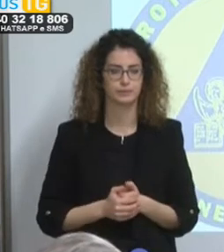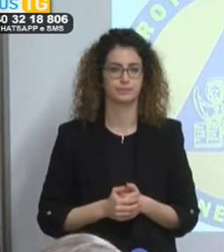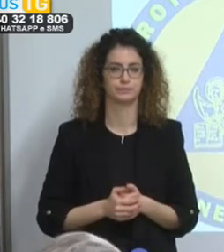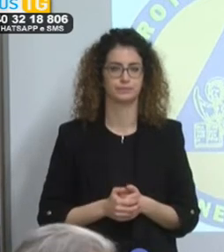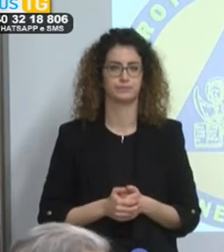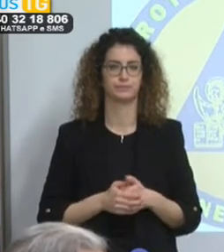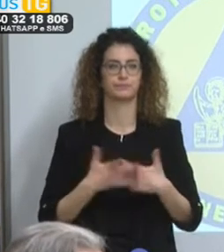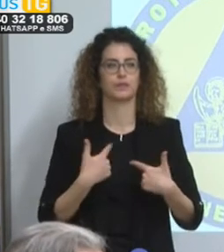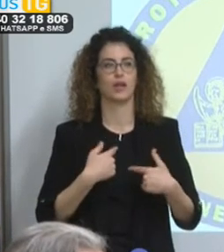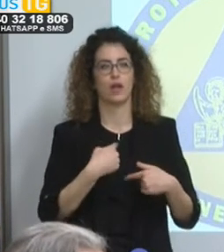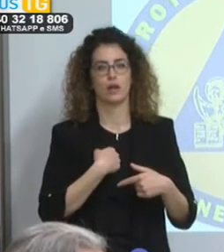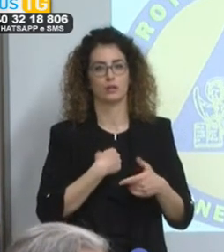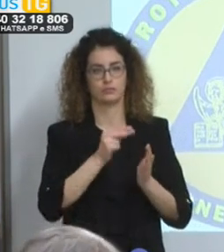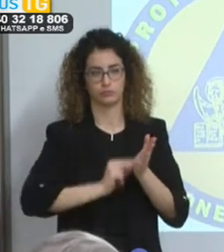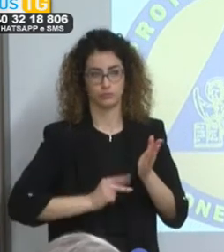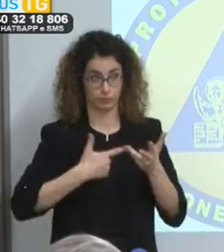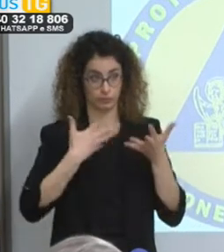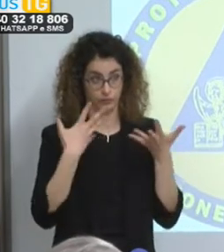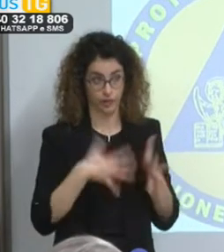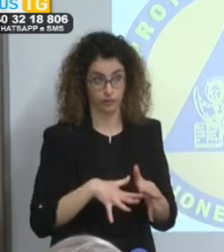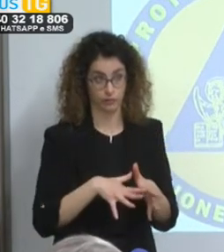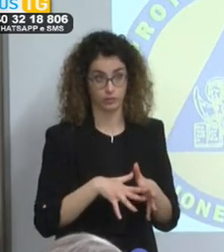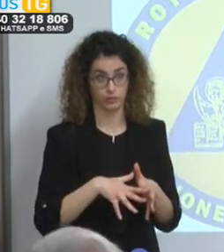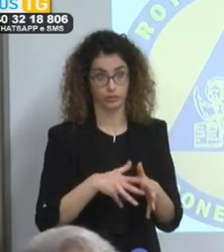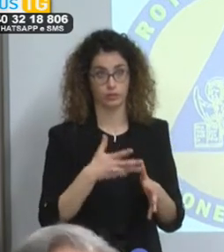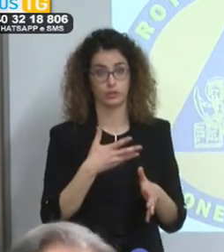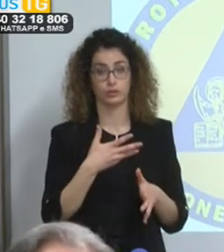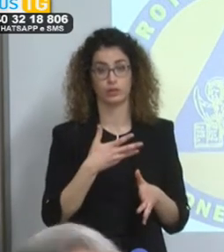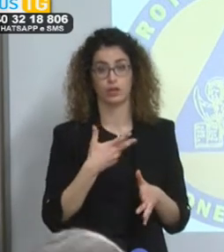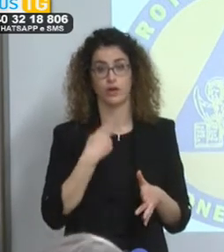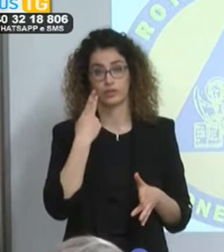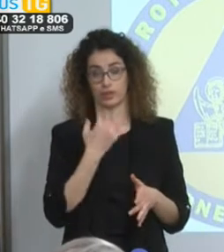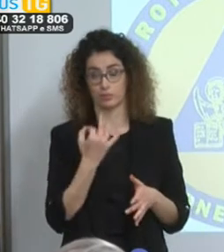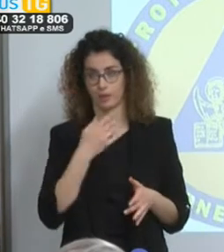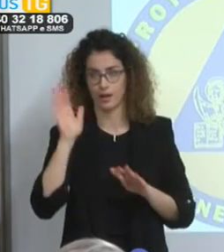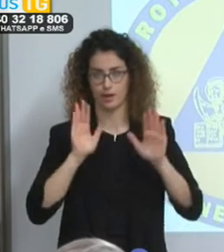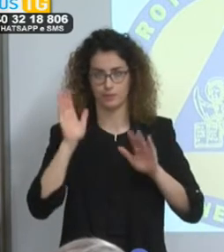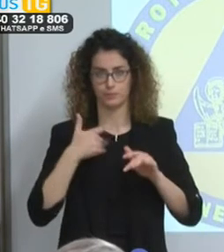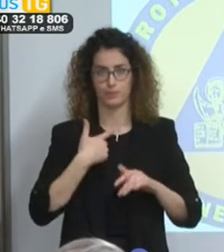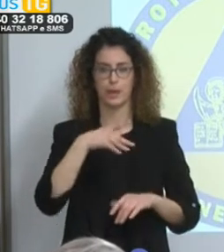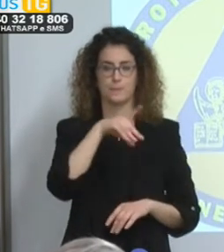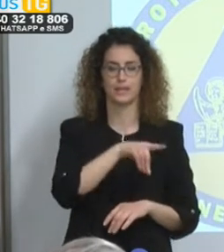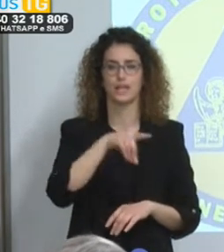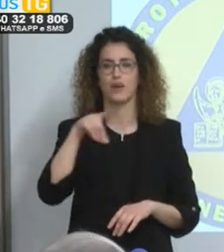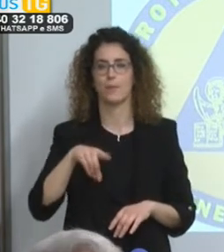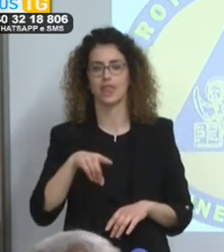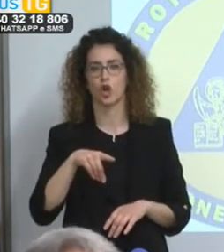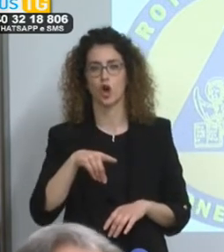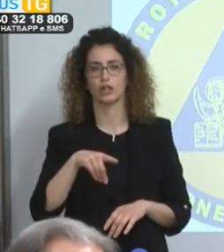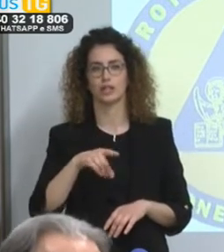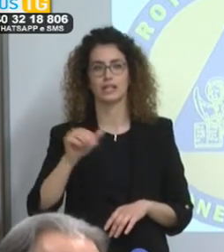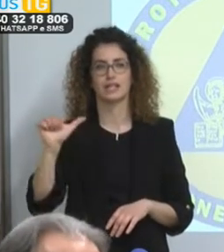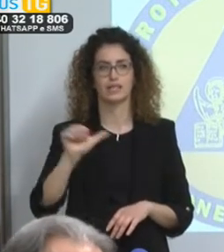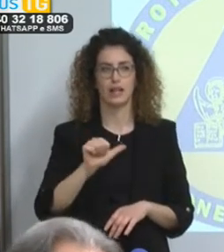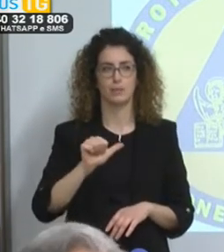Allora, il mio giro, se... Hai concluso, prevede, vediamo visto bene le mani, Pederiva, Petenò, Salmaso,